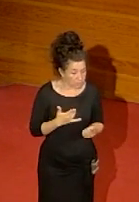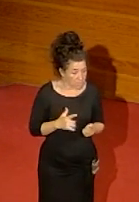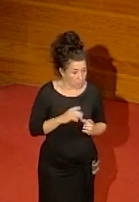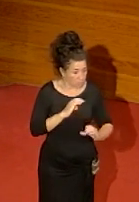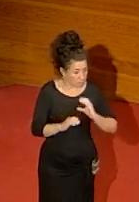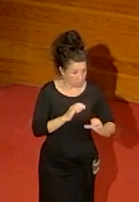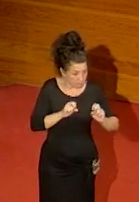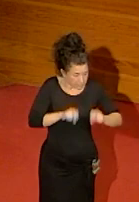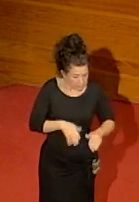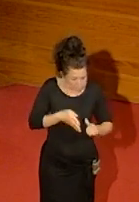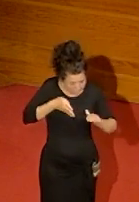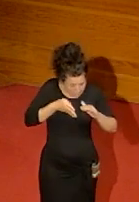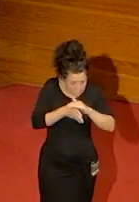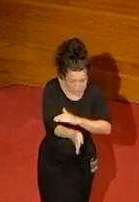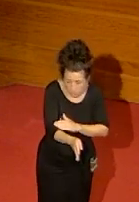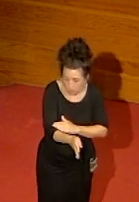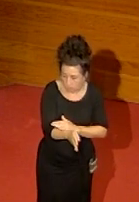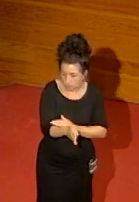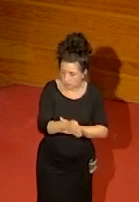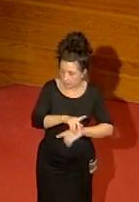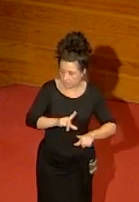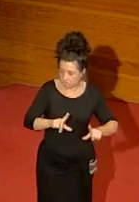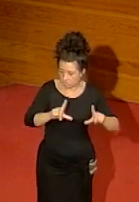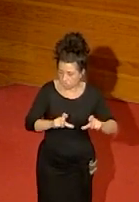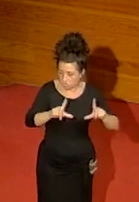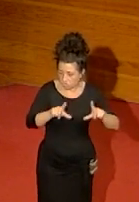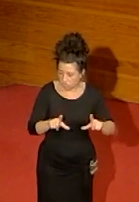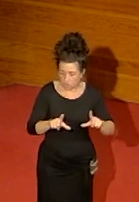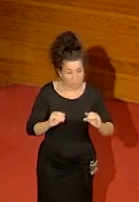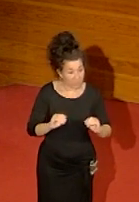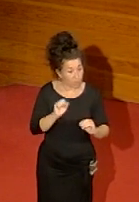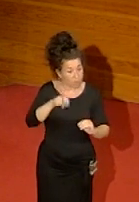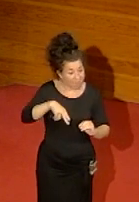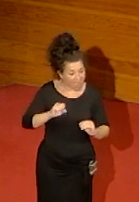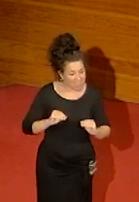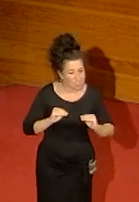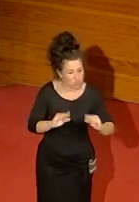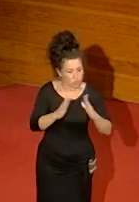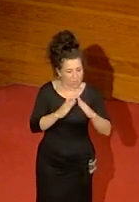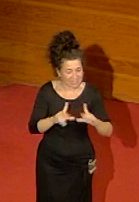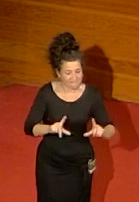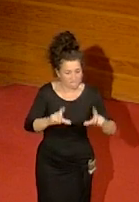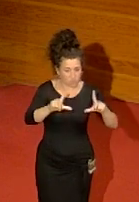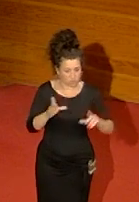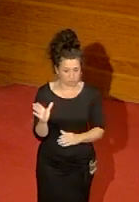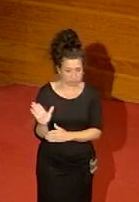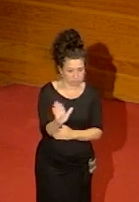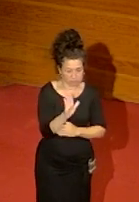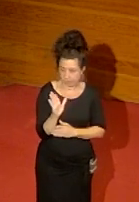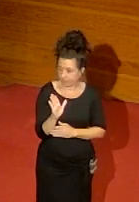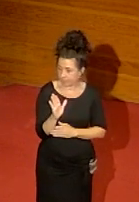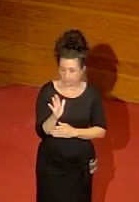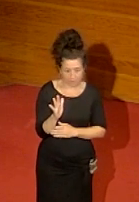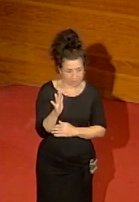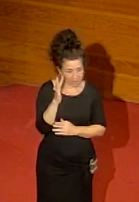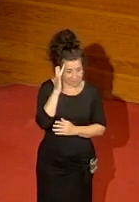horretan argazki batekin. Eta zen Anaren etxearen argazki bat. Eta pentsa, nolakoa